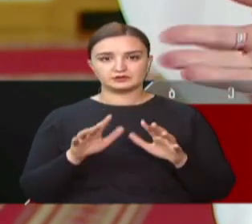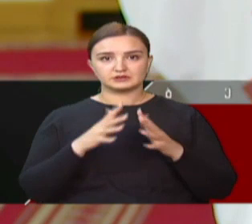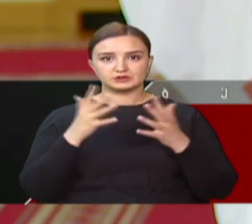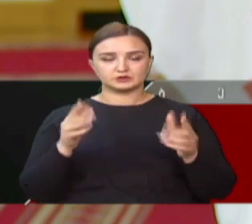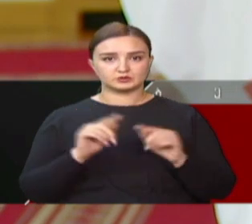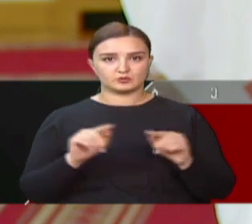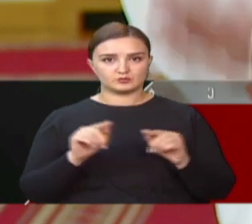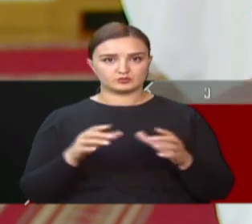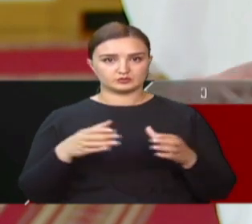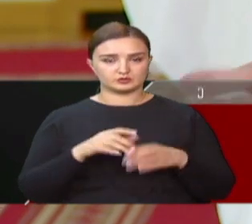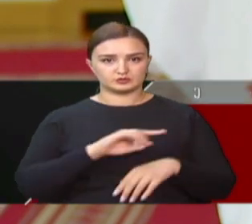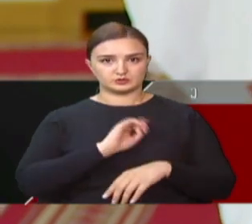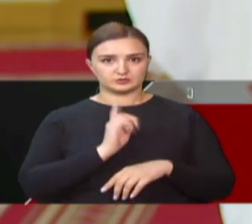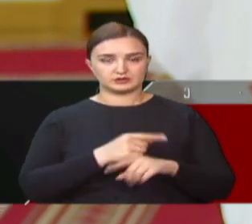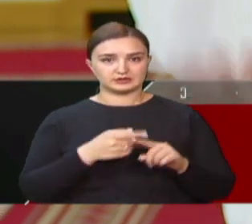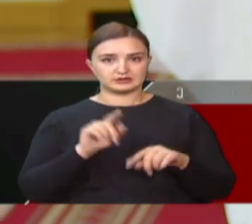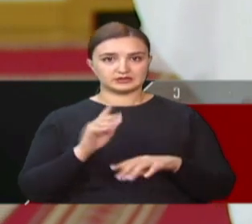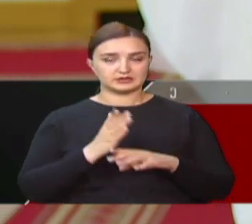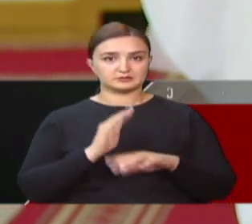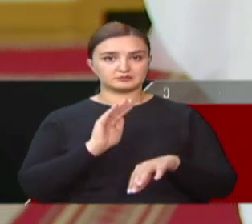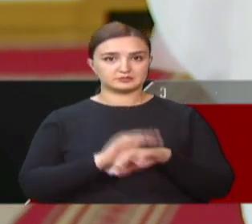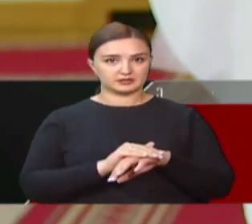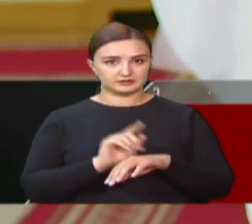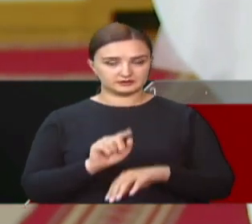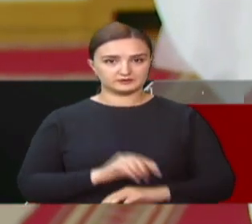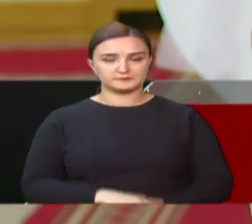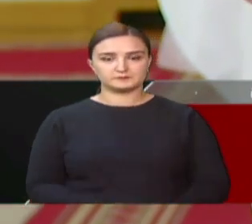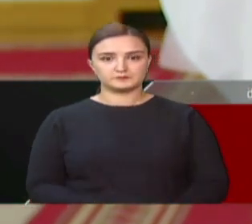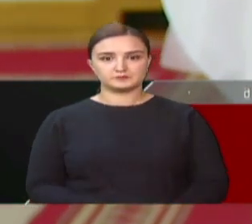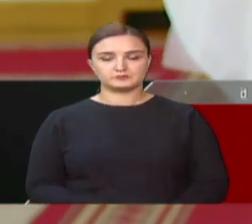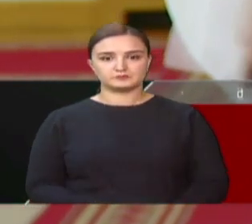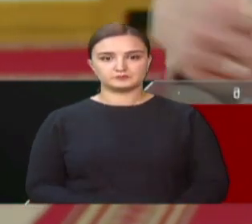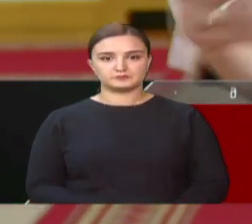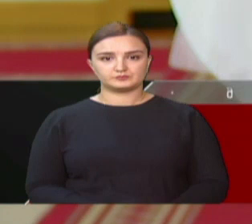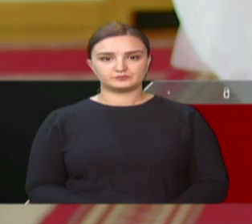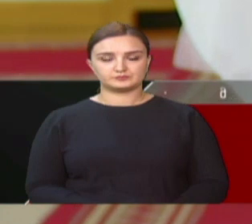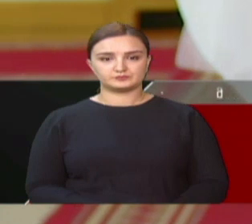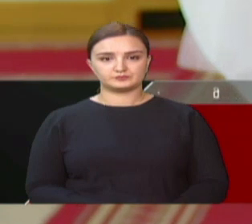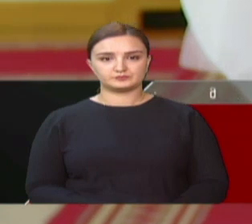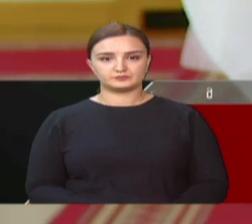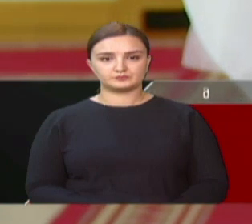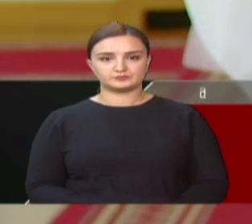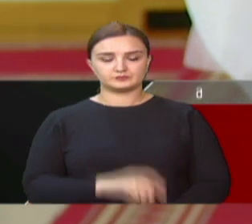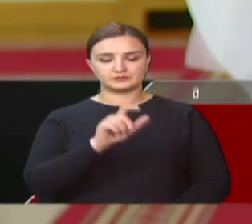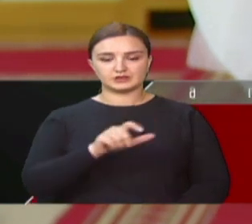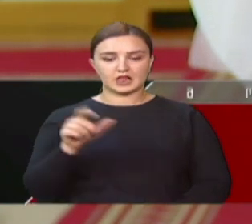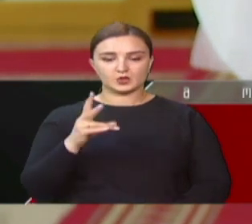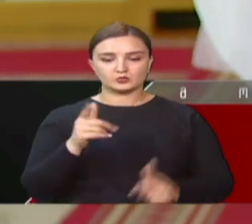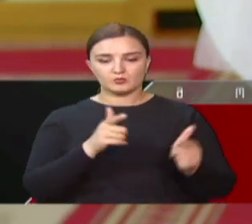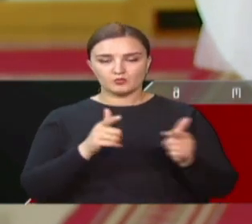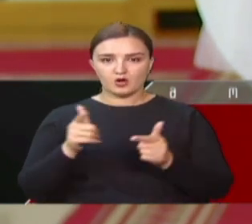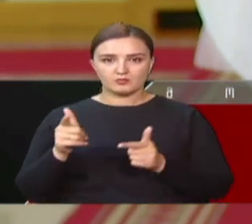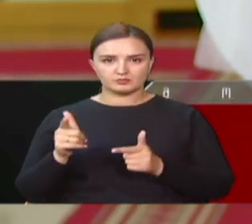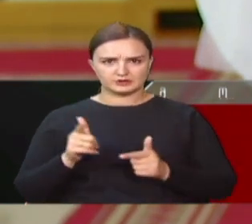ძალა, ეს არის ფაქტი, ამ ფაქტს ვერსად ვერ გავექცევით, რა თქმა უნდა, და უნდა მოაბილიზოს თავისი ამომრჩეველი სხვადასხვა